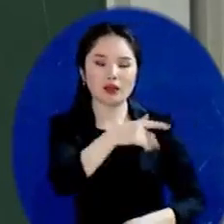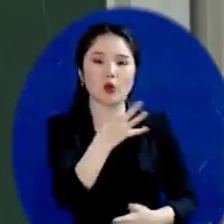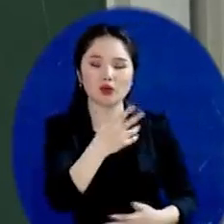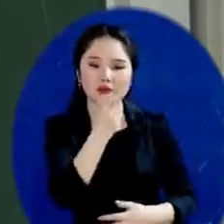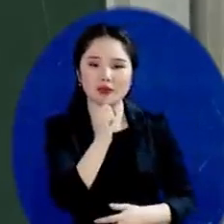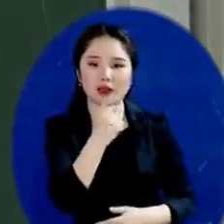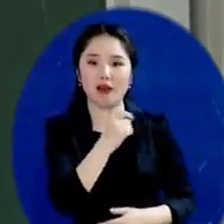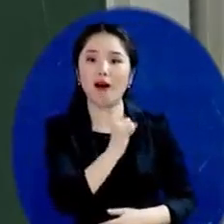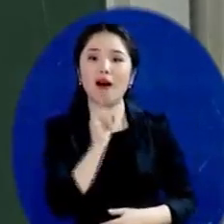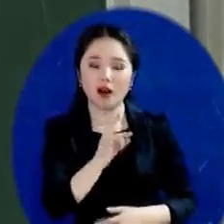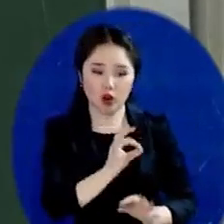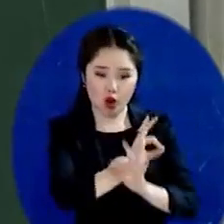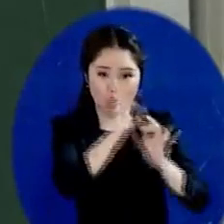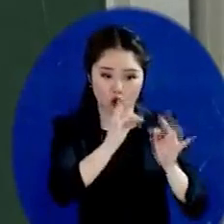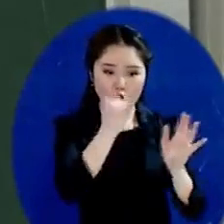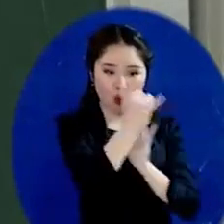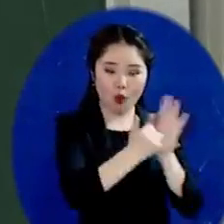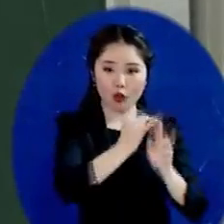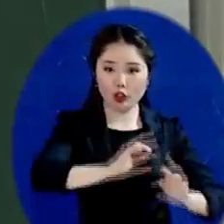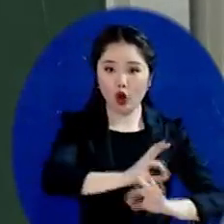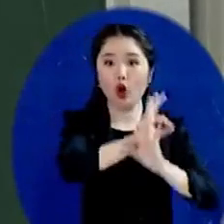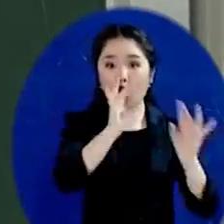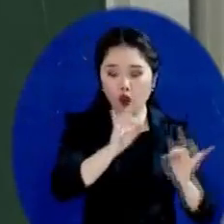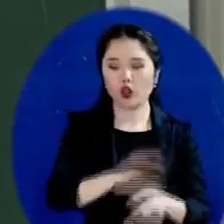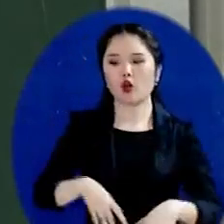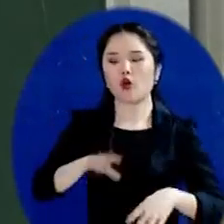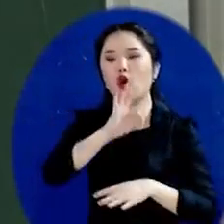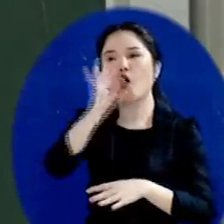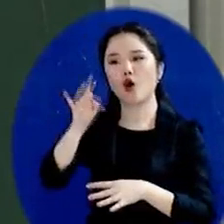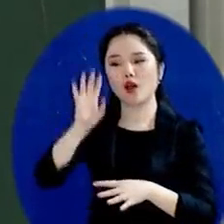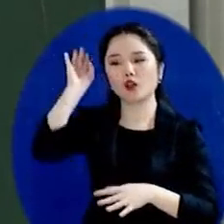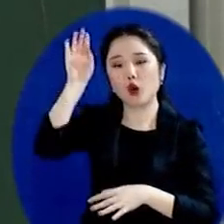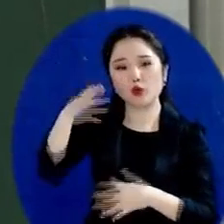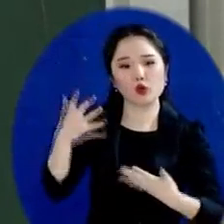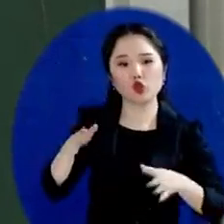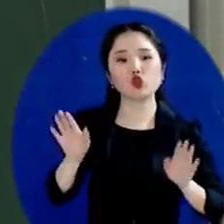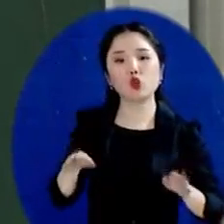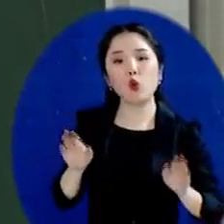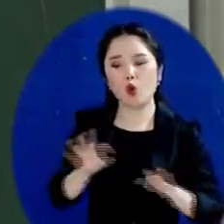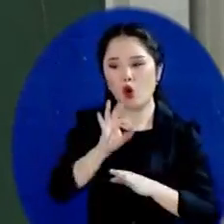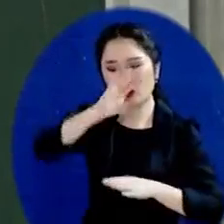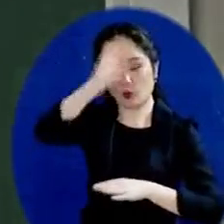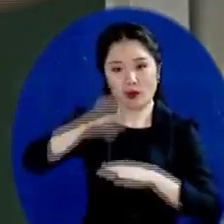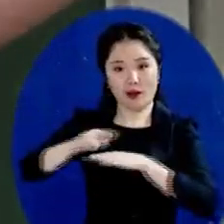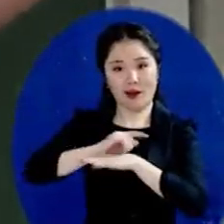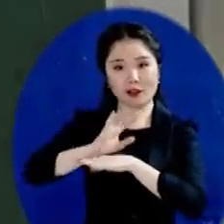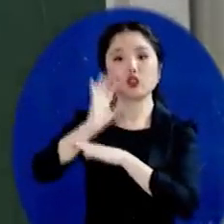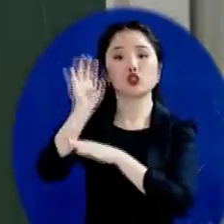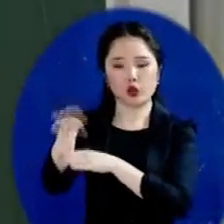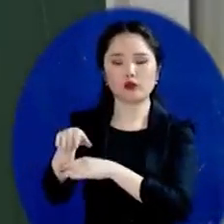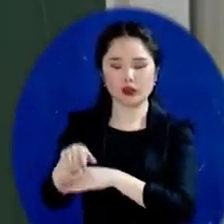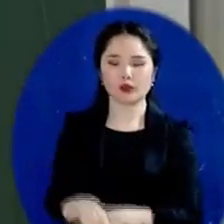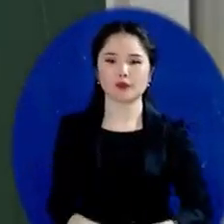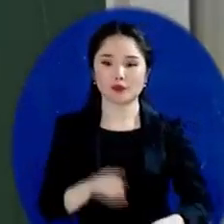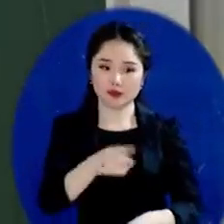өөрчлөгдөх буюу улирал өөрчлөгдөх үеэр дулаан орон руу нүүдэлдэг шувуун дээр жишээ авч ярих юм бол энэ